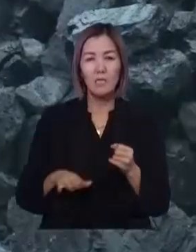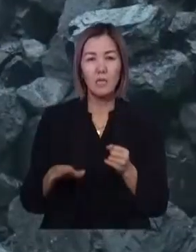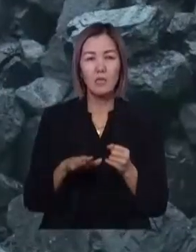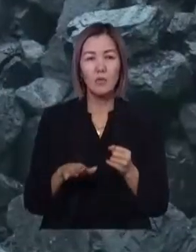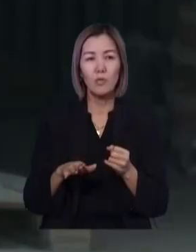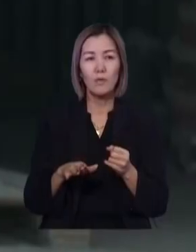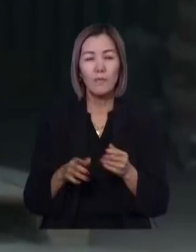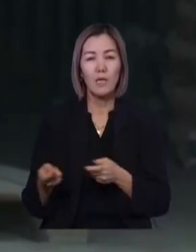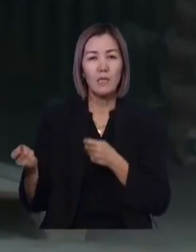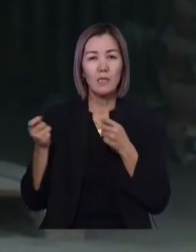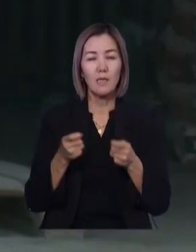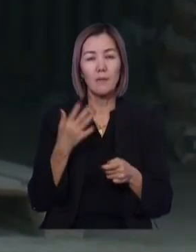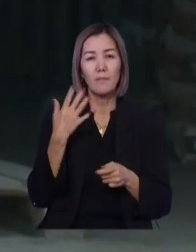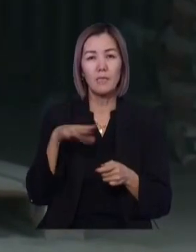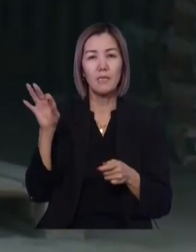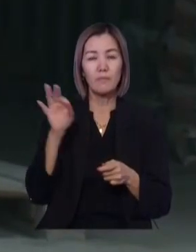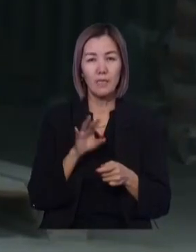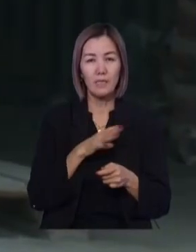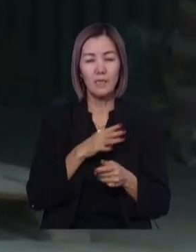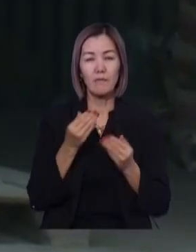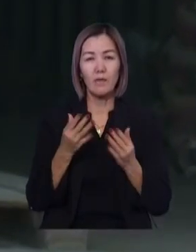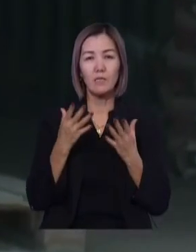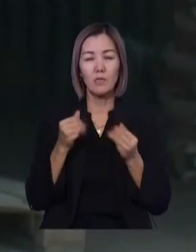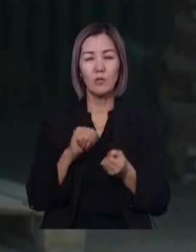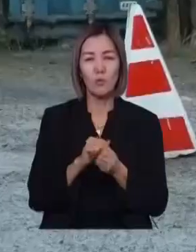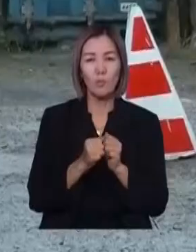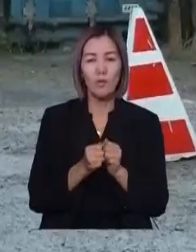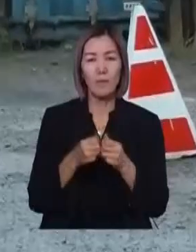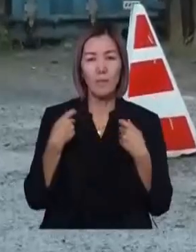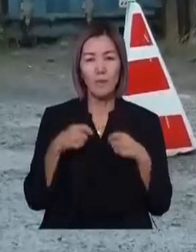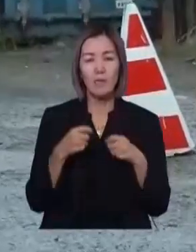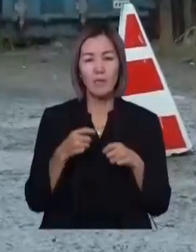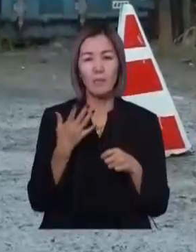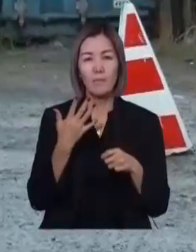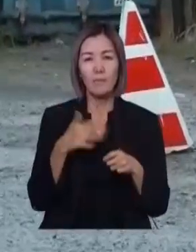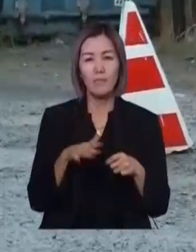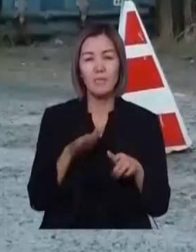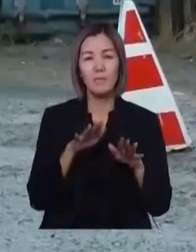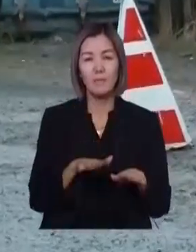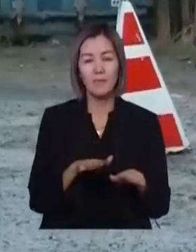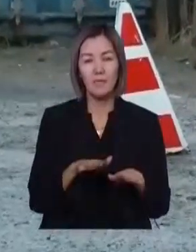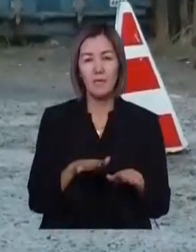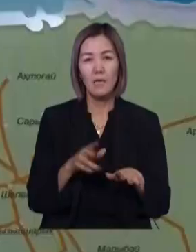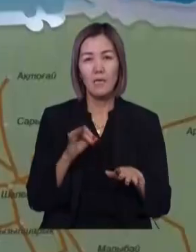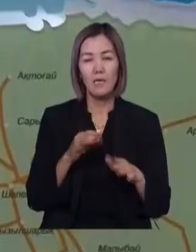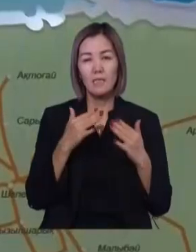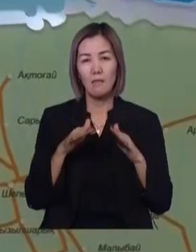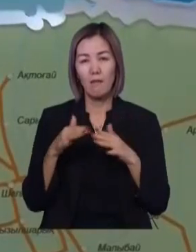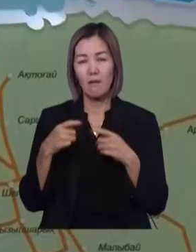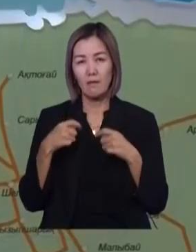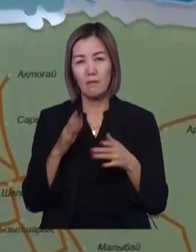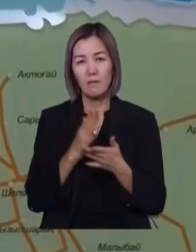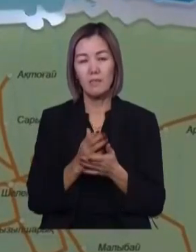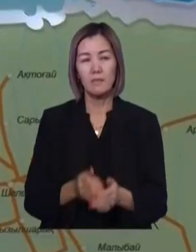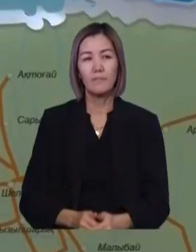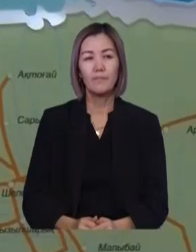региона доставлено более 50%. Сейчас твердое топливо продается на 57 угольных резервах и складах.